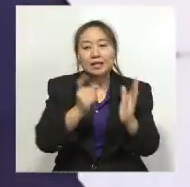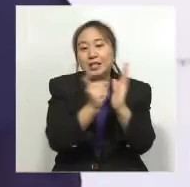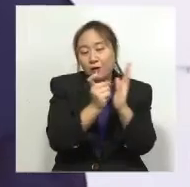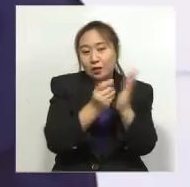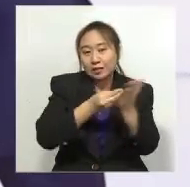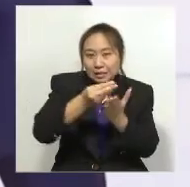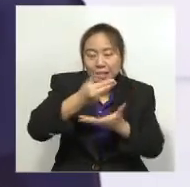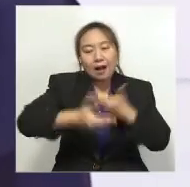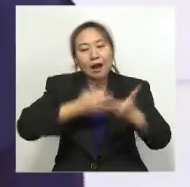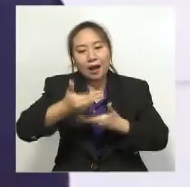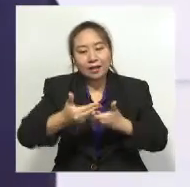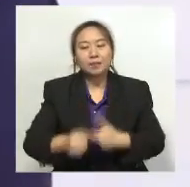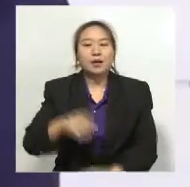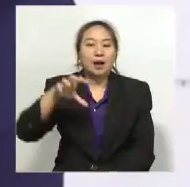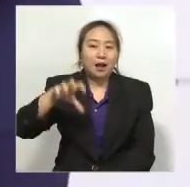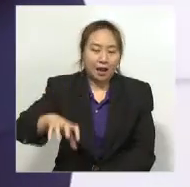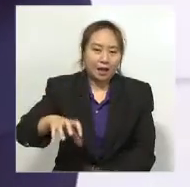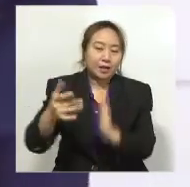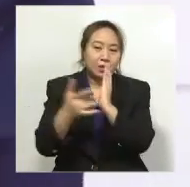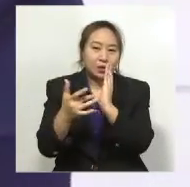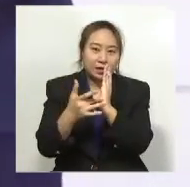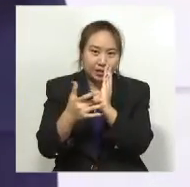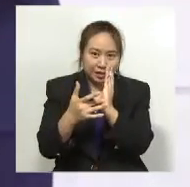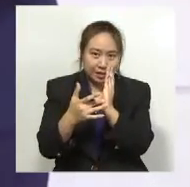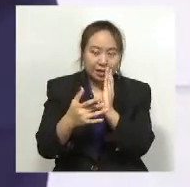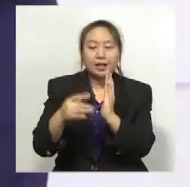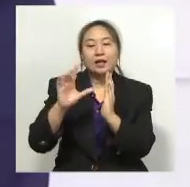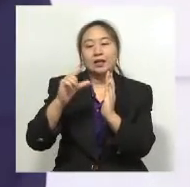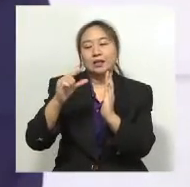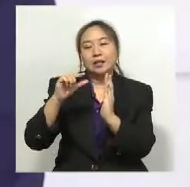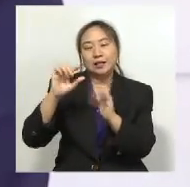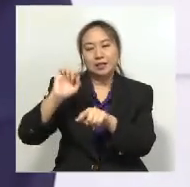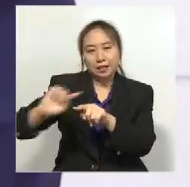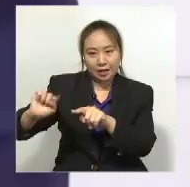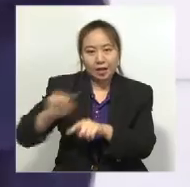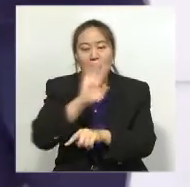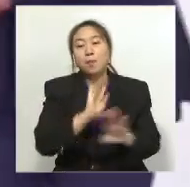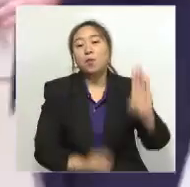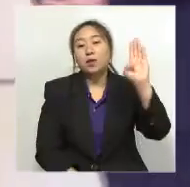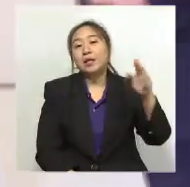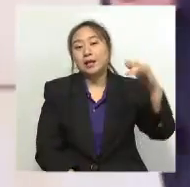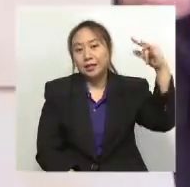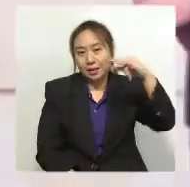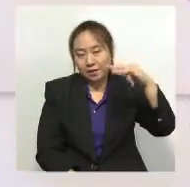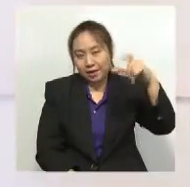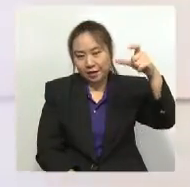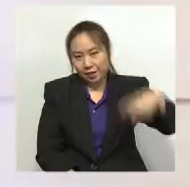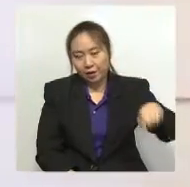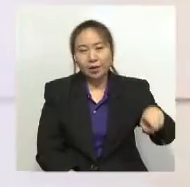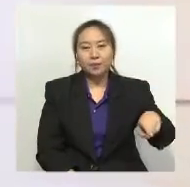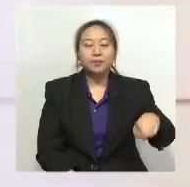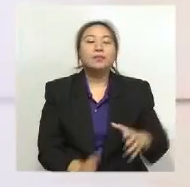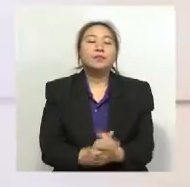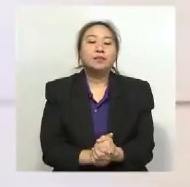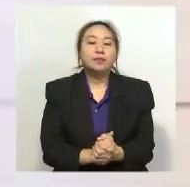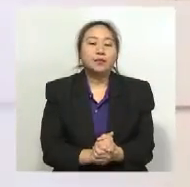ะครับระหว่างสำนักงานพัฒนาเทคโนโลยีอวกาศและภูมิสารสนเทศหรือว่า JISDA กับบริษัท Airbus Defence and Space หรือ SAS